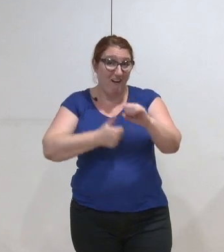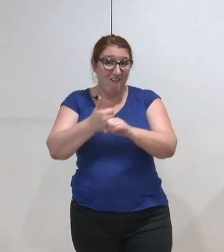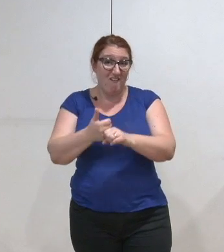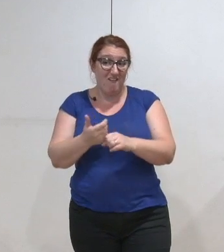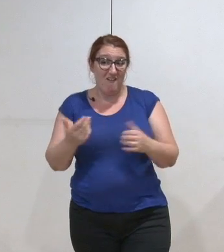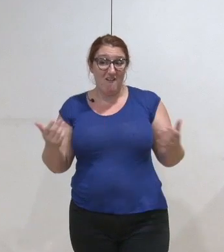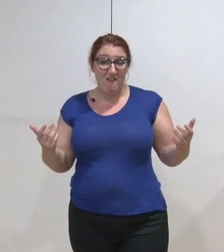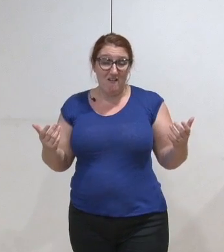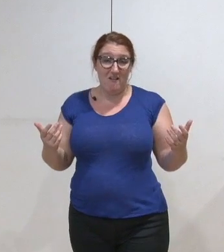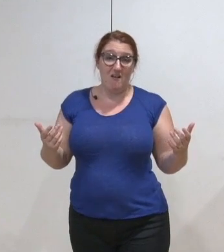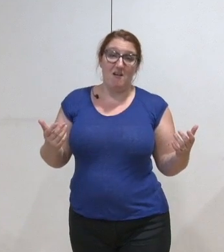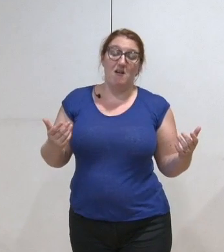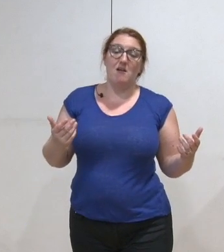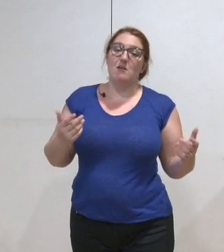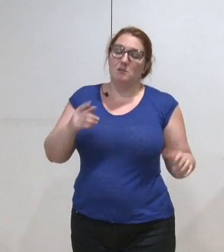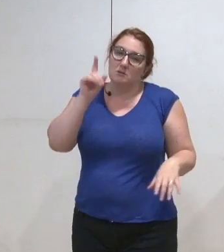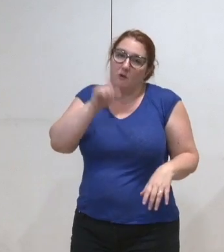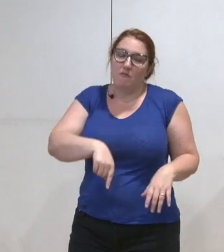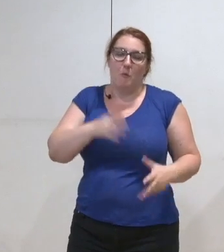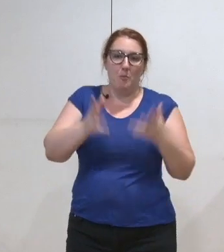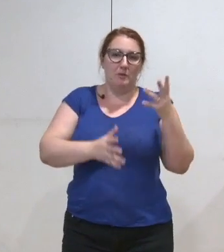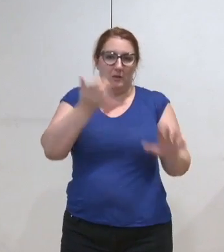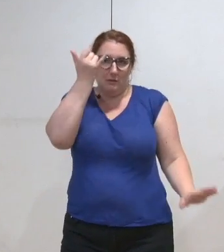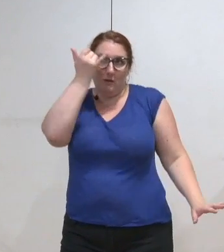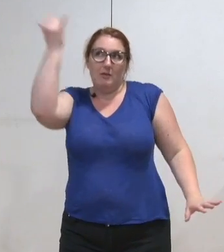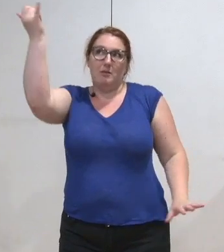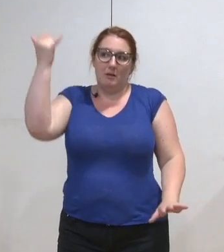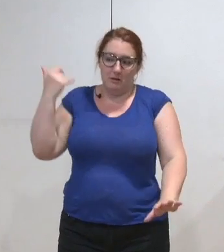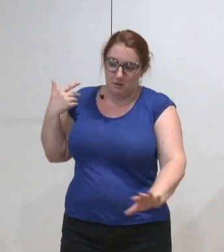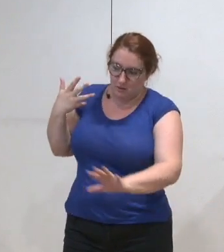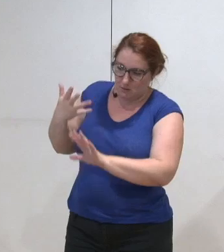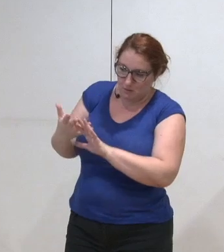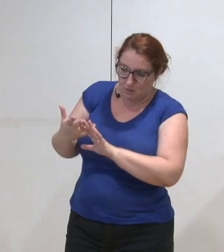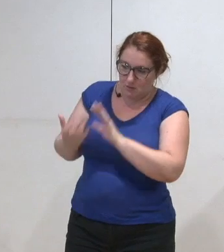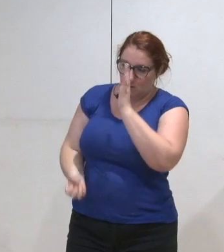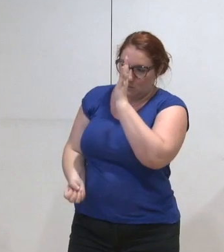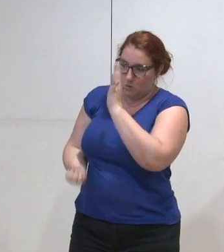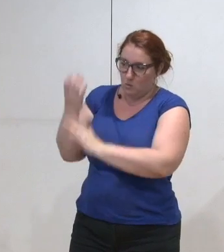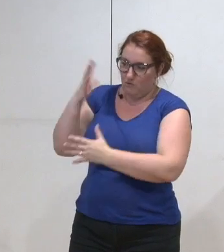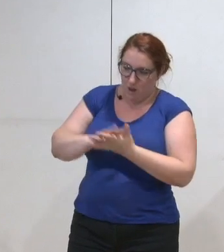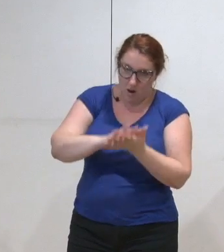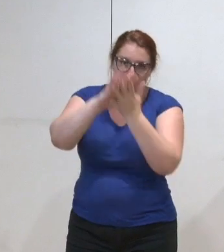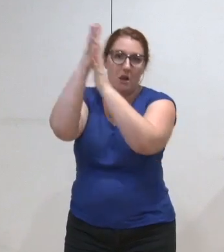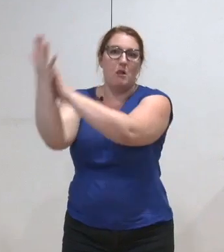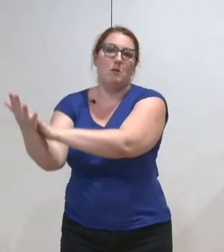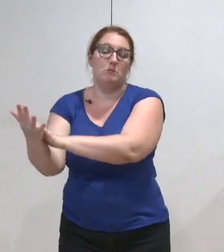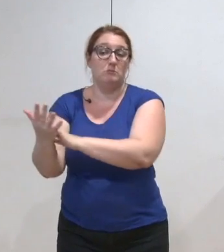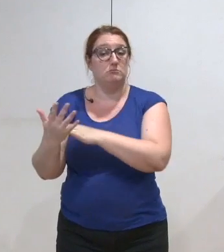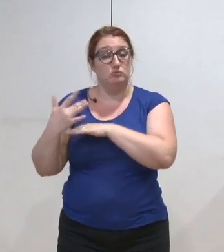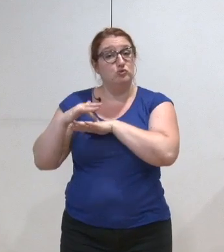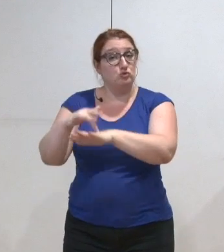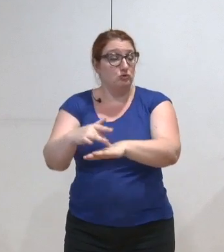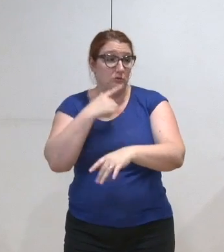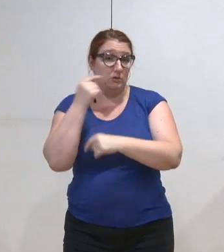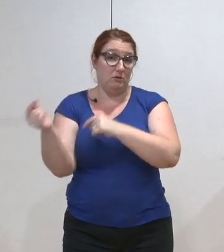là une nécessité de réinventer ce qui est fait c'est ce qui est abordé dans des conditions de débat